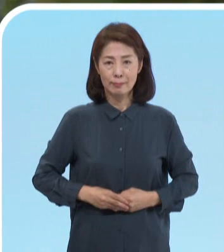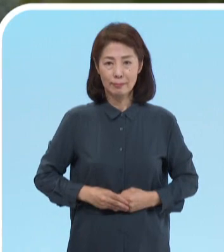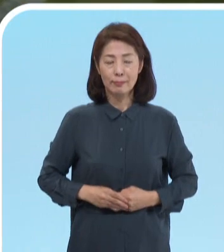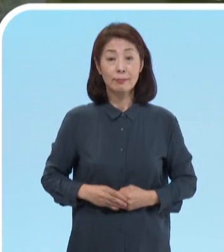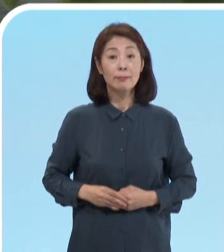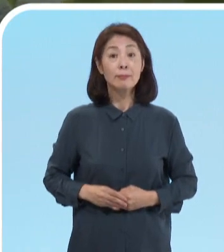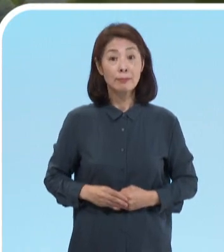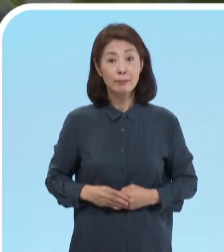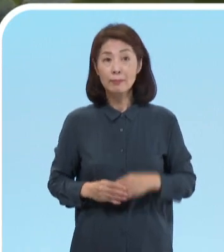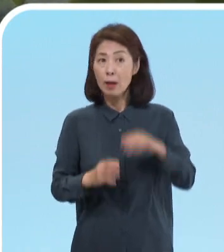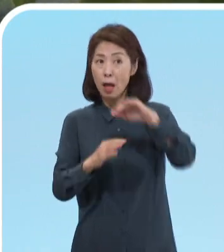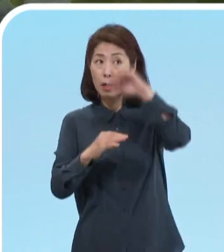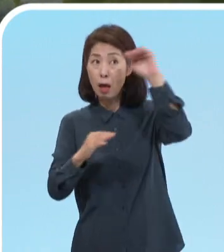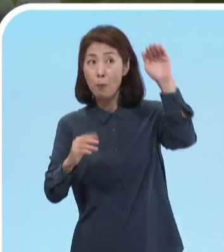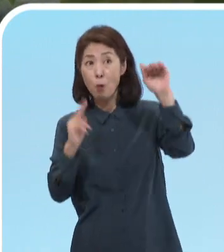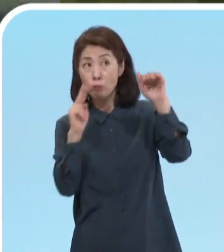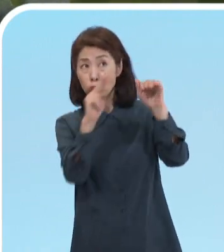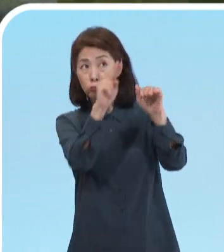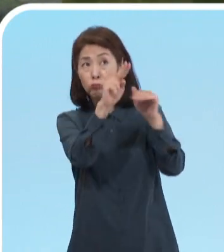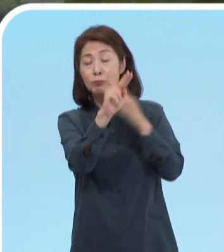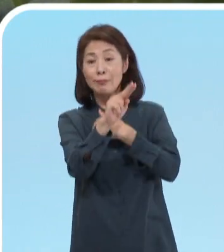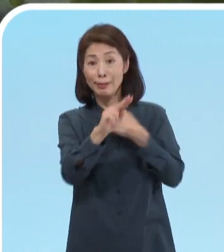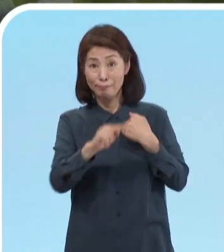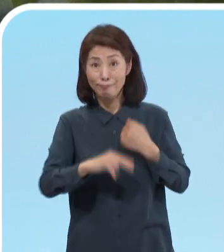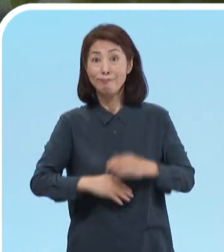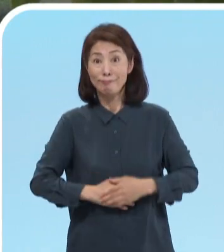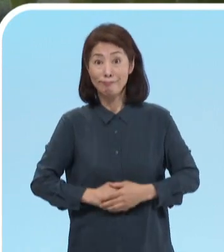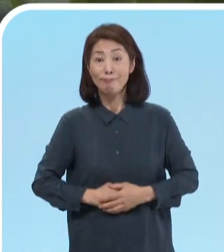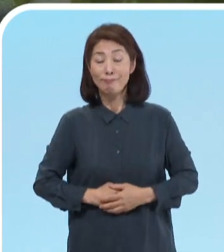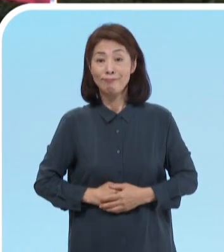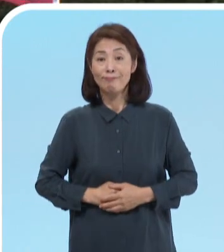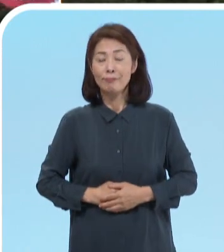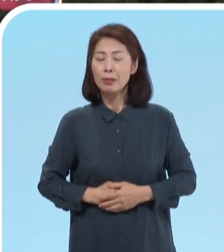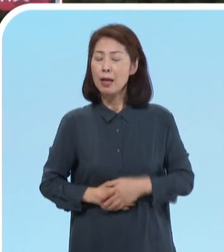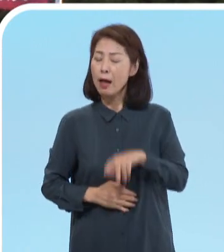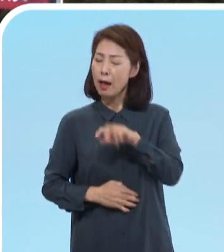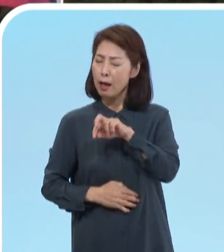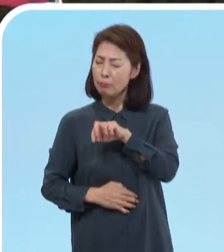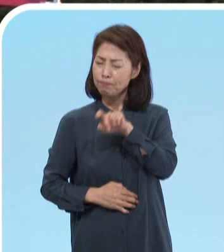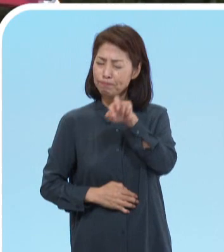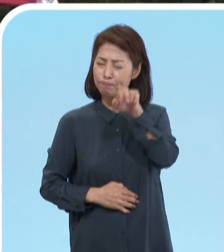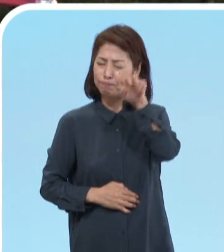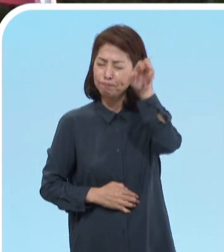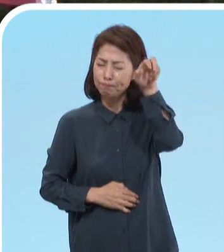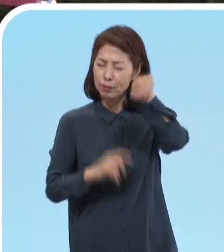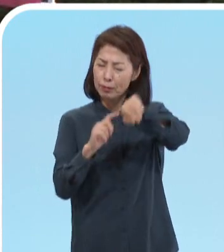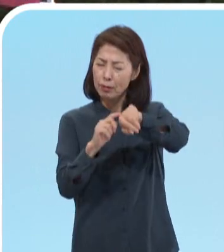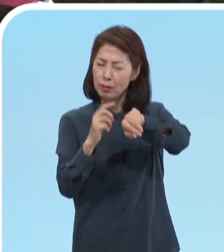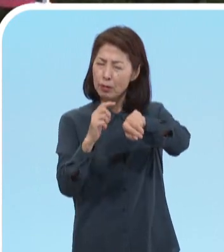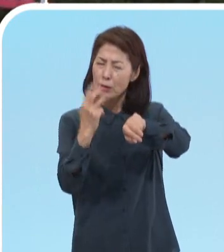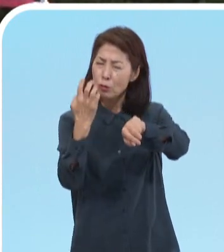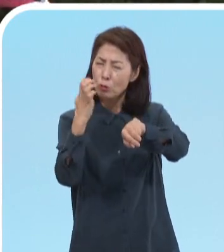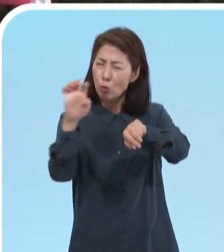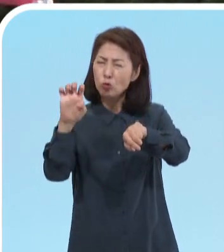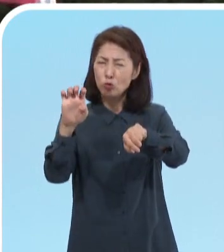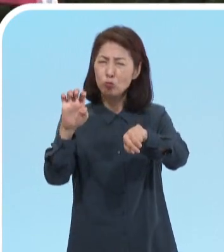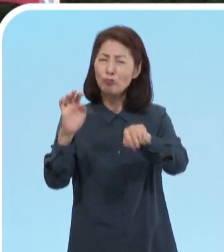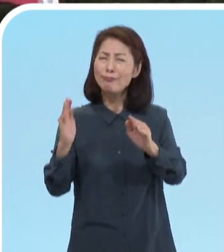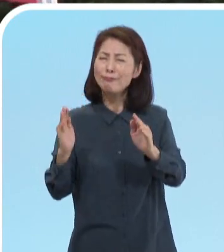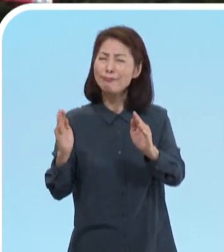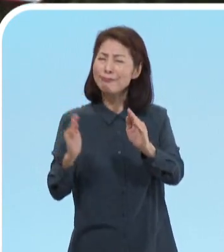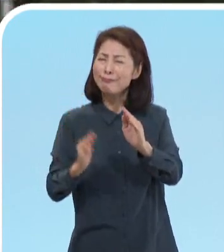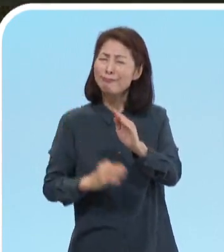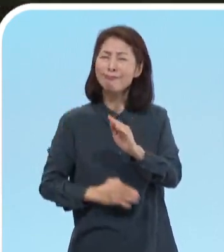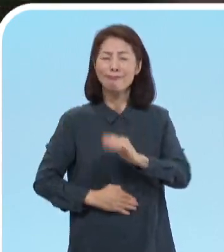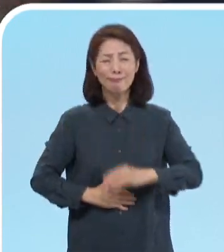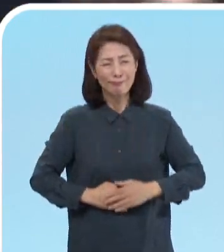黒井城跡が残る山は見えるのですが、 だいたい40分くらいで山頂に上がれるん